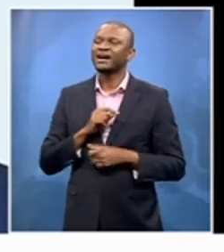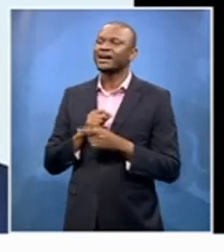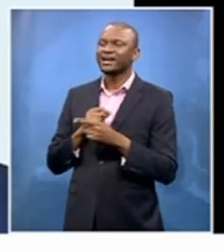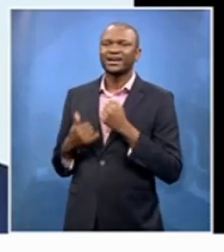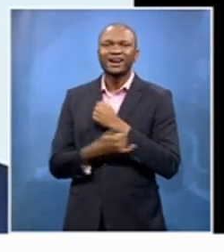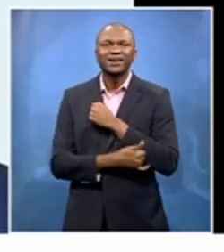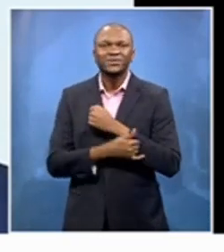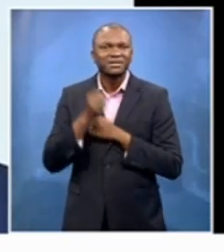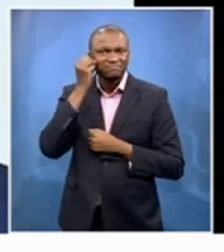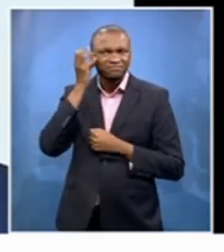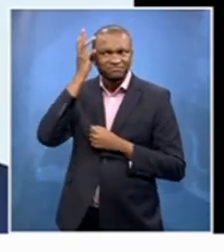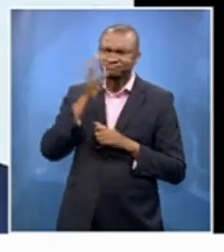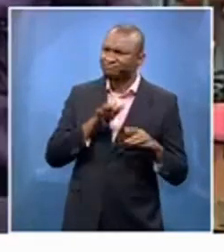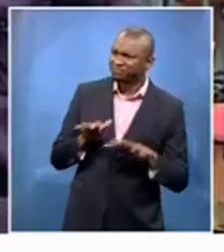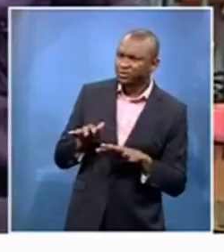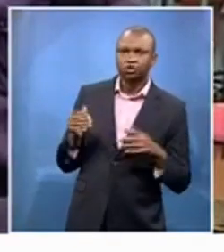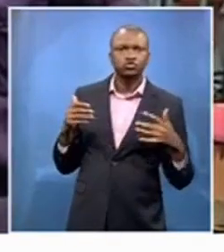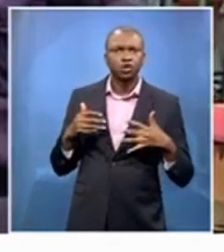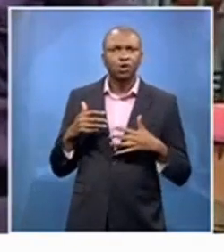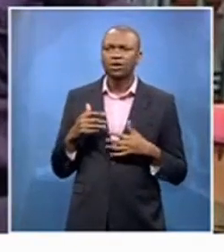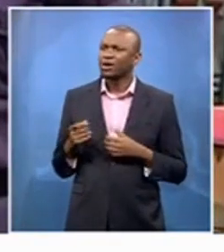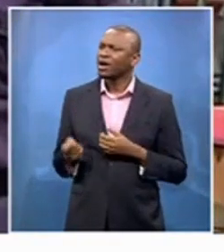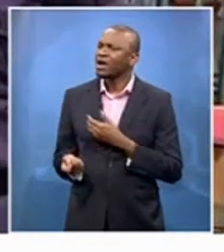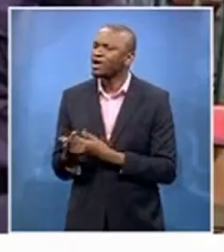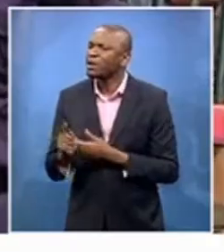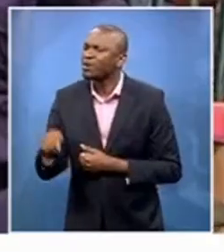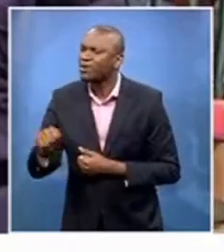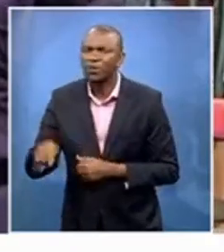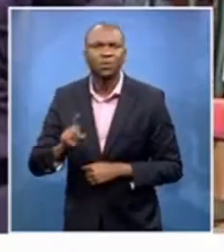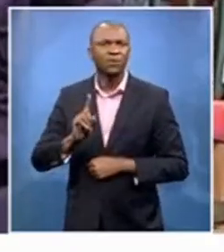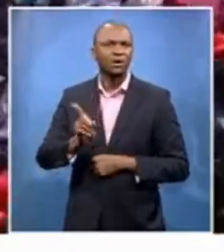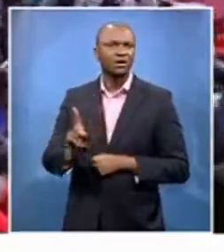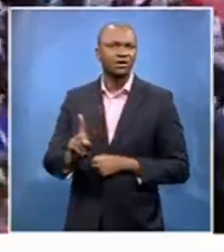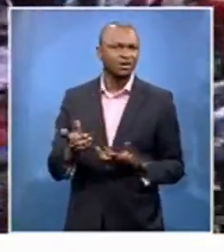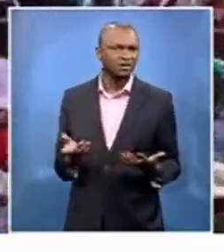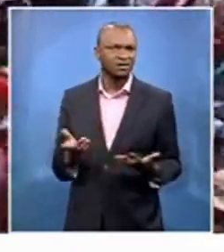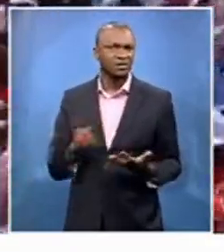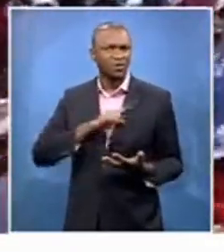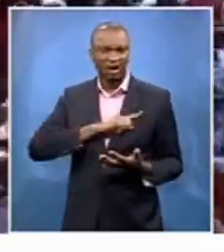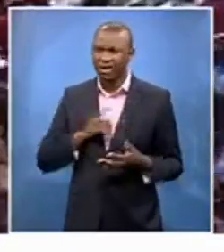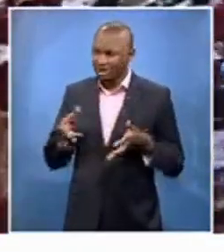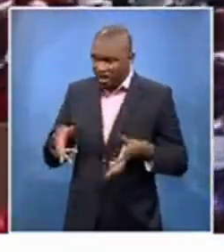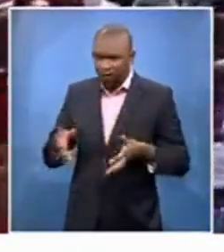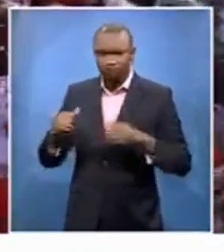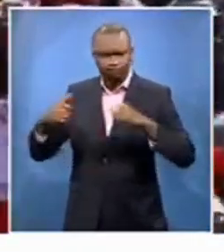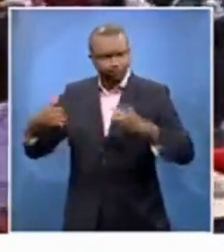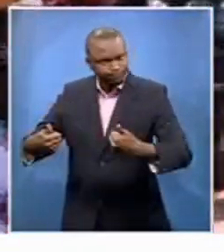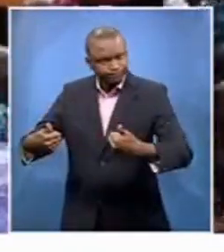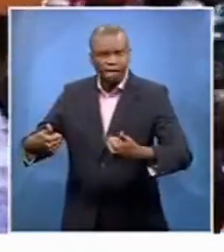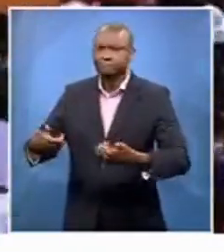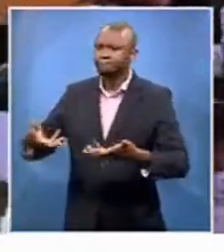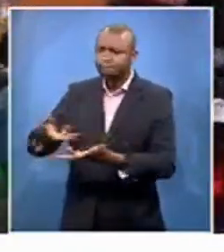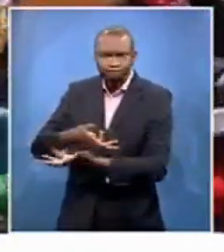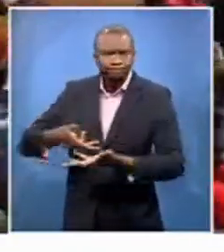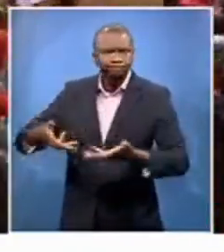sekwendekeni. Sekuphume maphi emabhawodi lenta kuthi sive singasakhoni ukukhulumisana silandzele imigomo